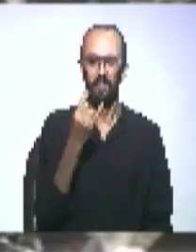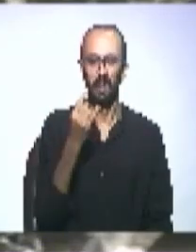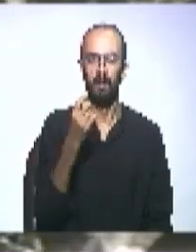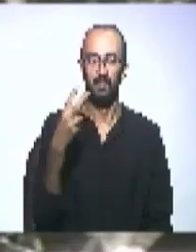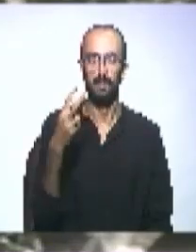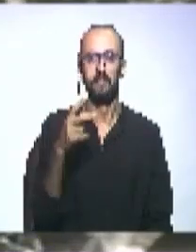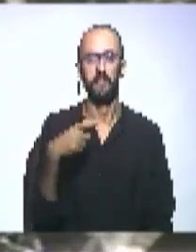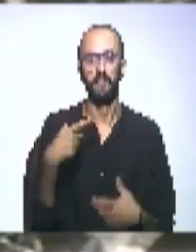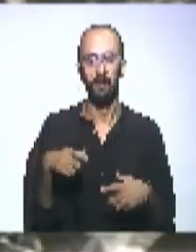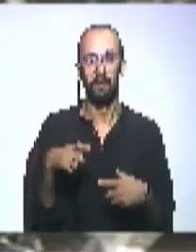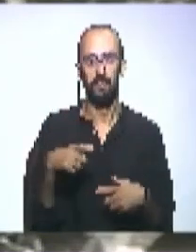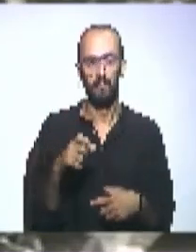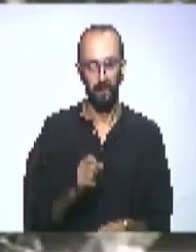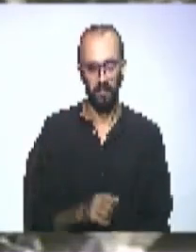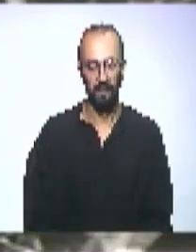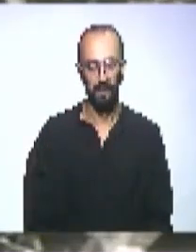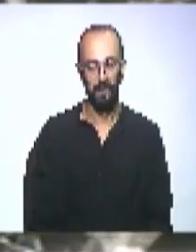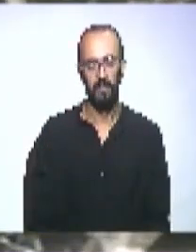كمان.